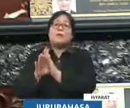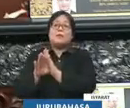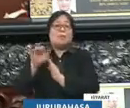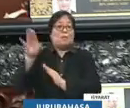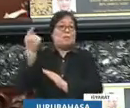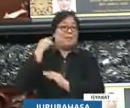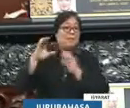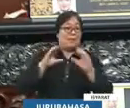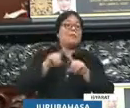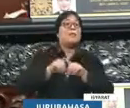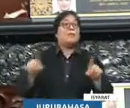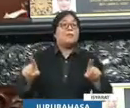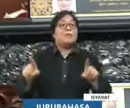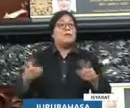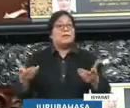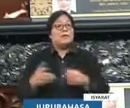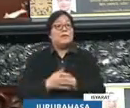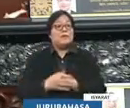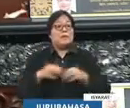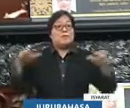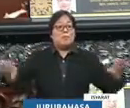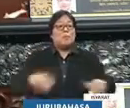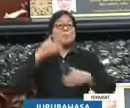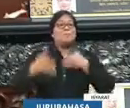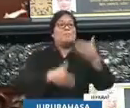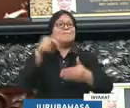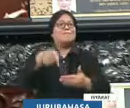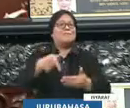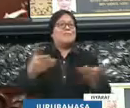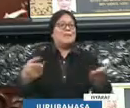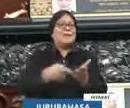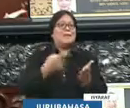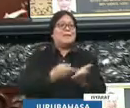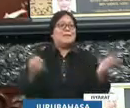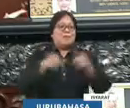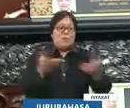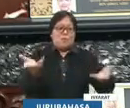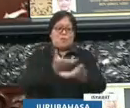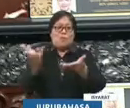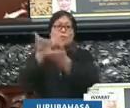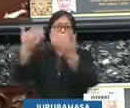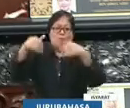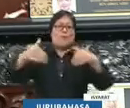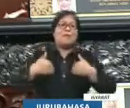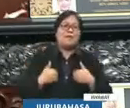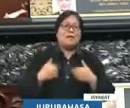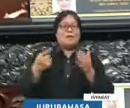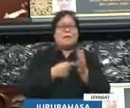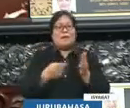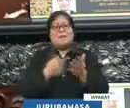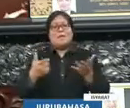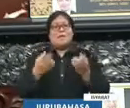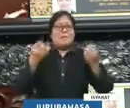meremajakan tetapi yang saya karena pelaksanaannya Yang ada kadang berkreasi dia masih hadiah-hadiah terkadang